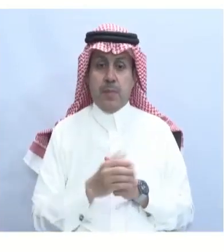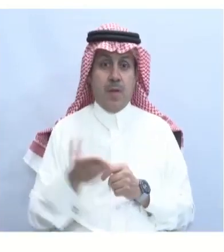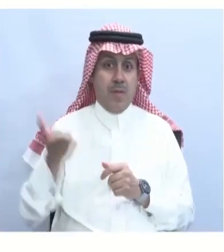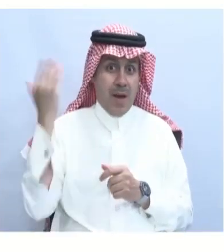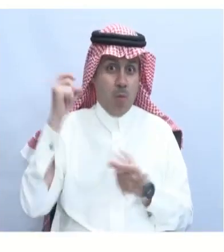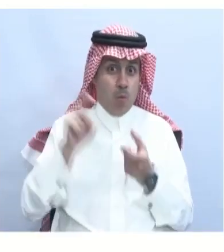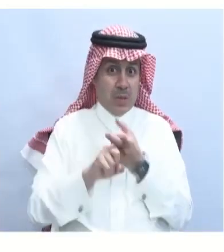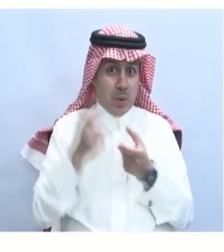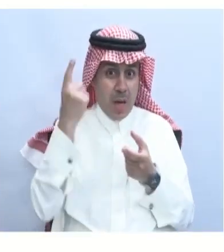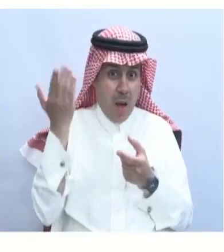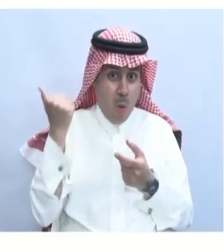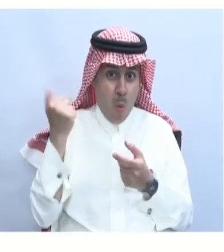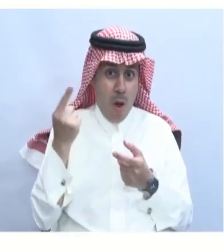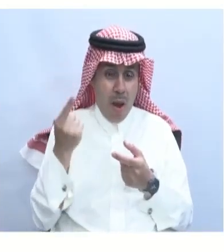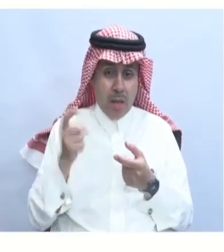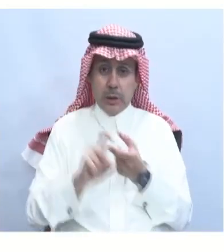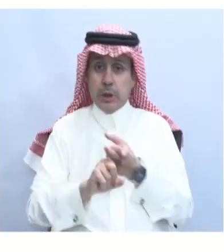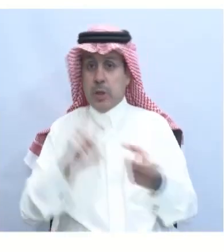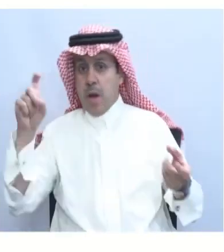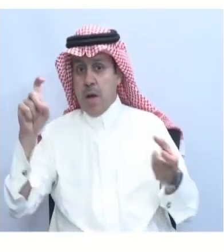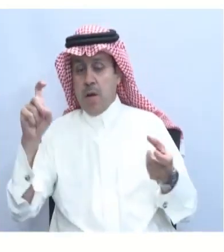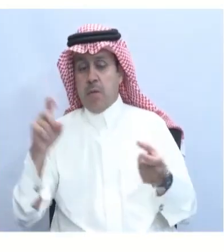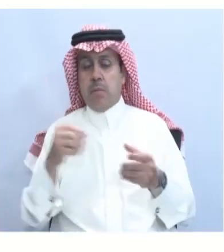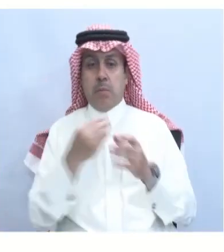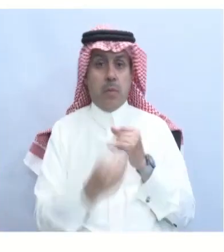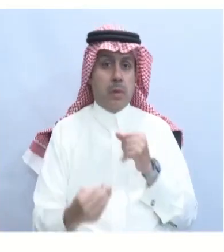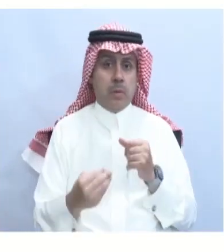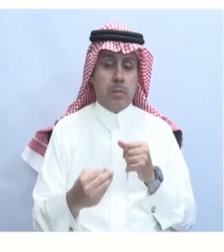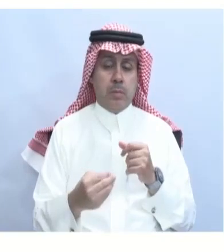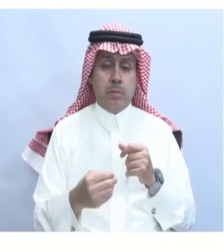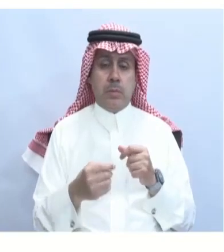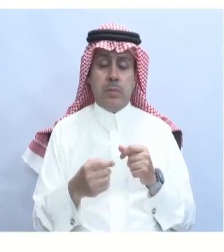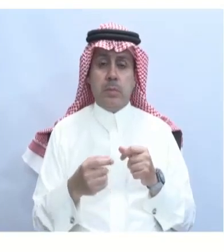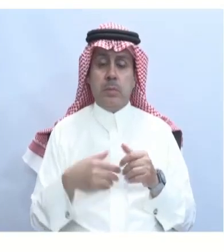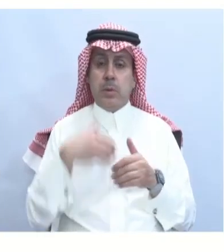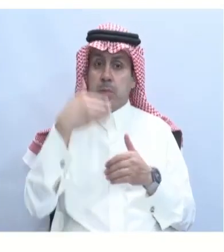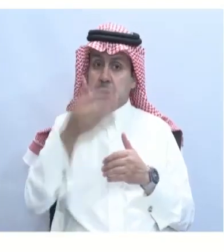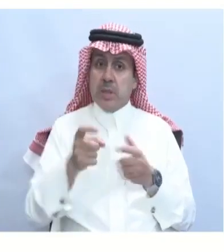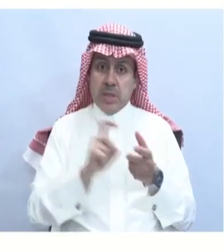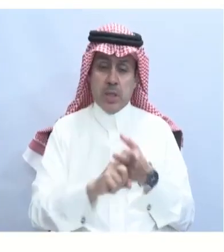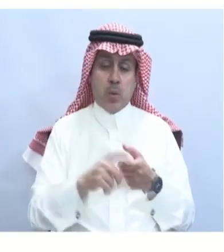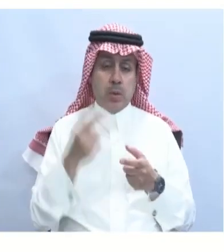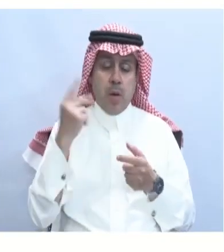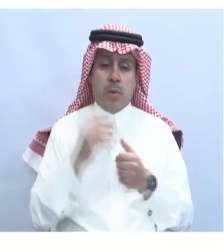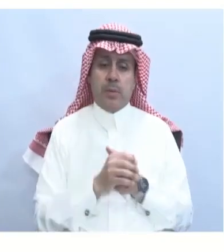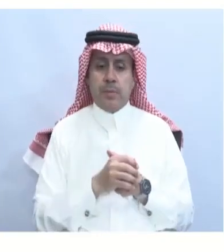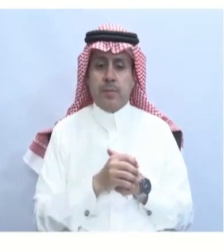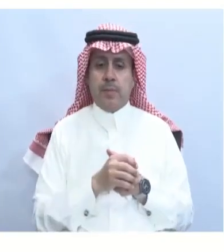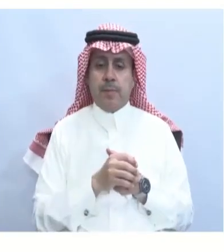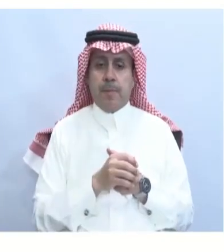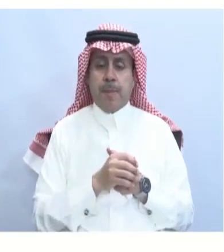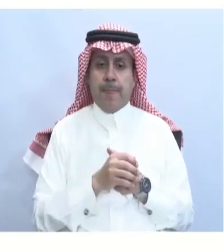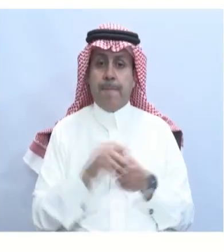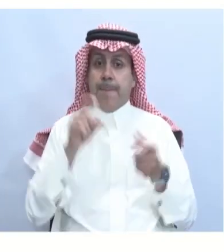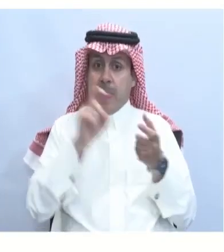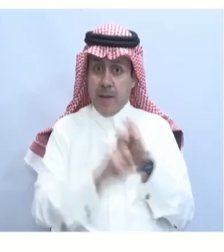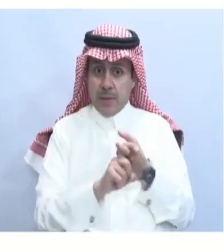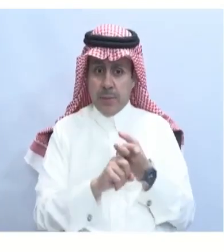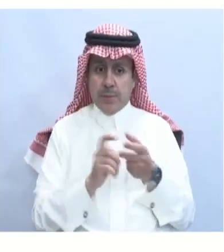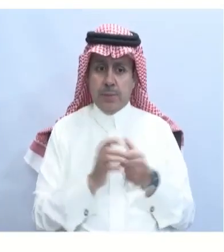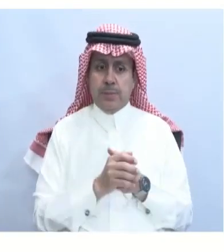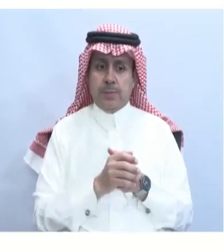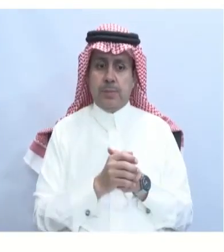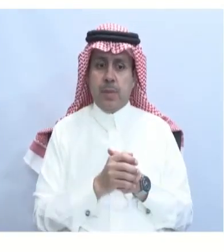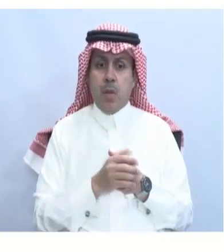الاول فتختلط الانساب وقد لا تكون حاملا من الزوج الاول ولكن تتزوج